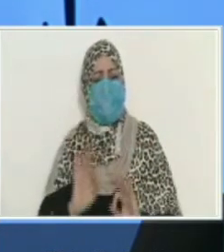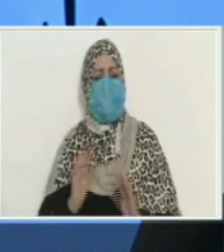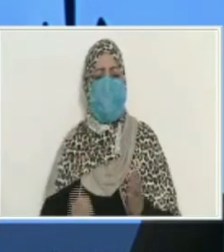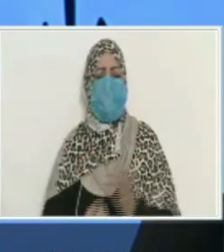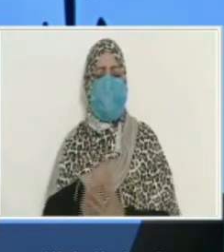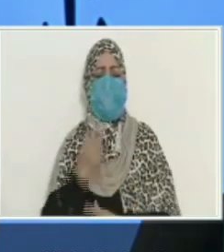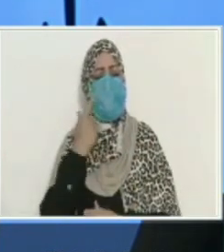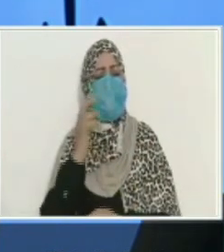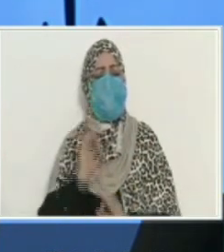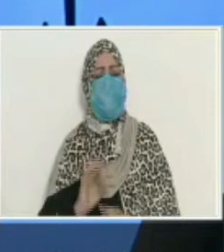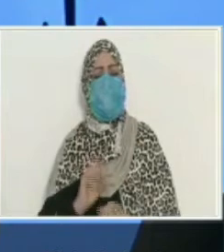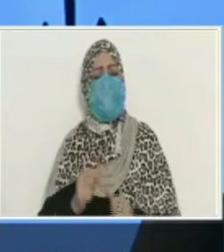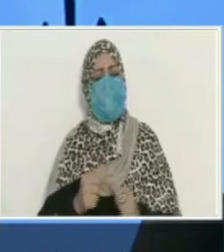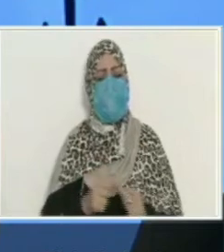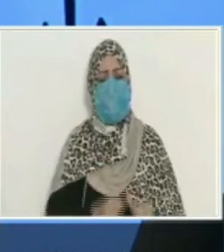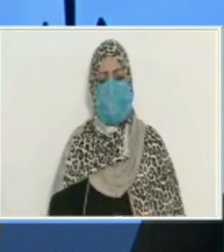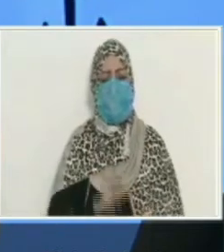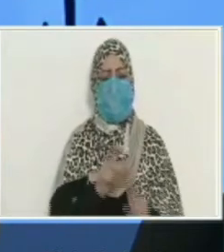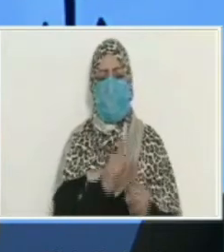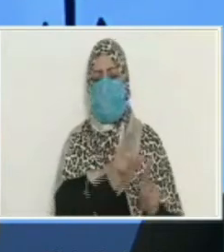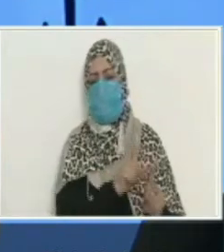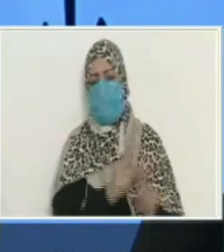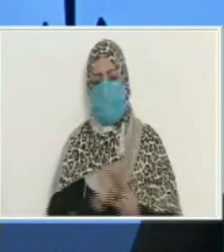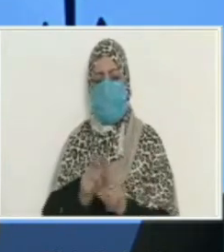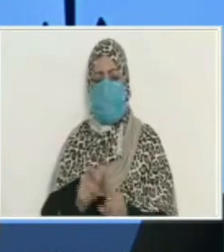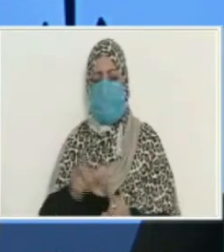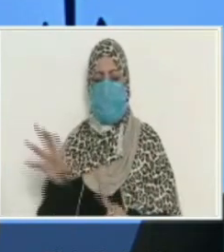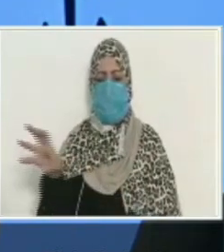وعمل بهذا بالقول الذي أفتاه به،